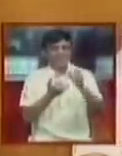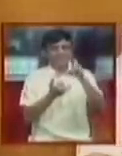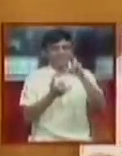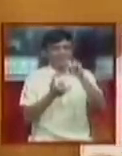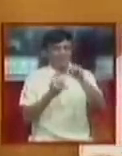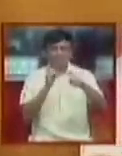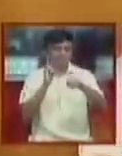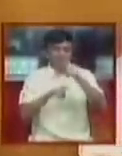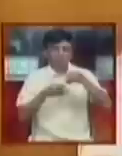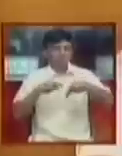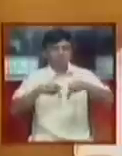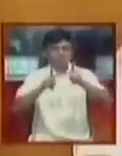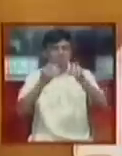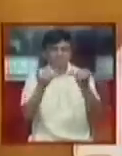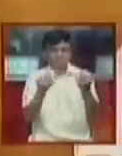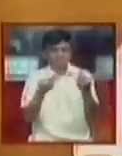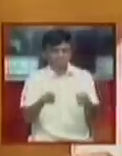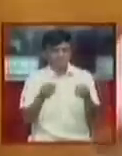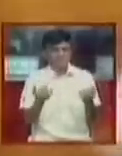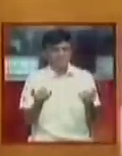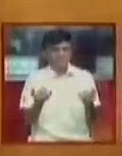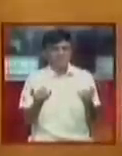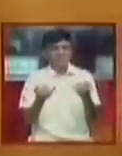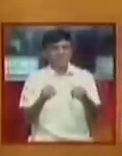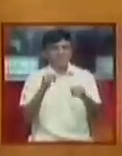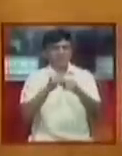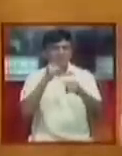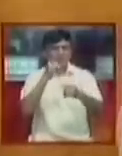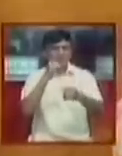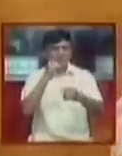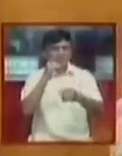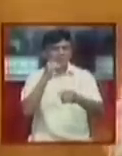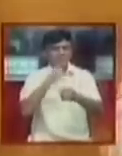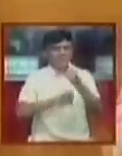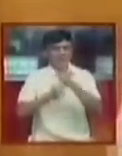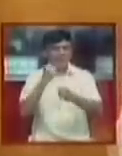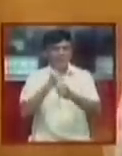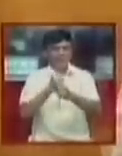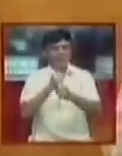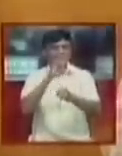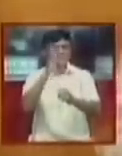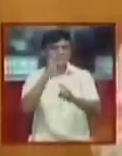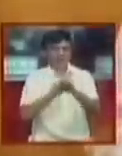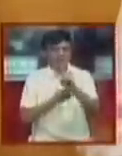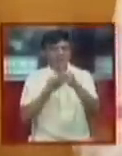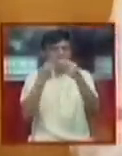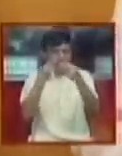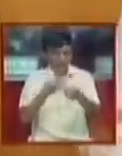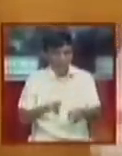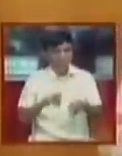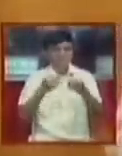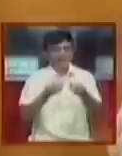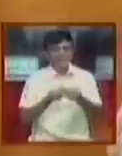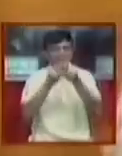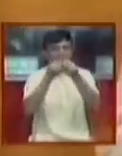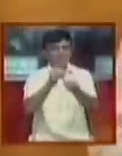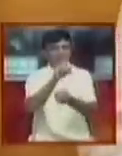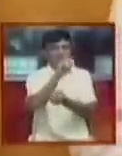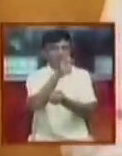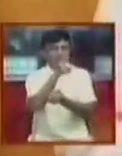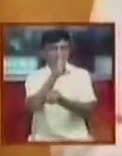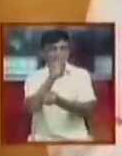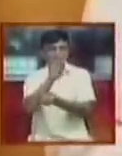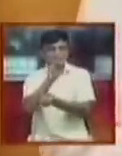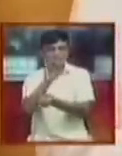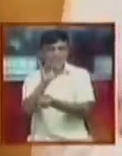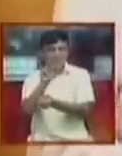tayo makakapayag na manatiling ganito. Makalipas nga lang po ang 1 taon at 7 buwan, nakapaglaan na tayo ng mahigit